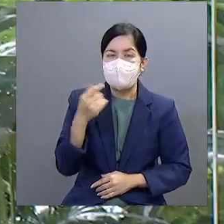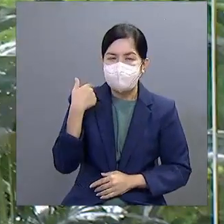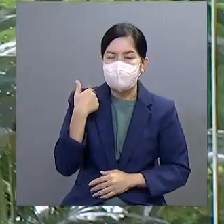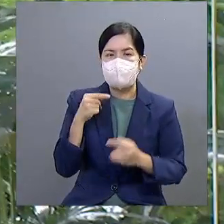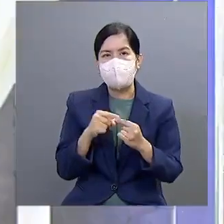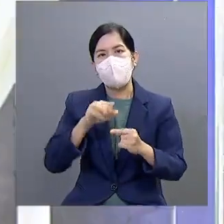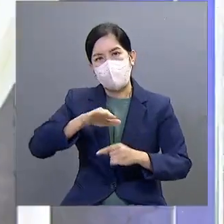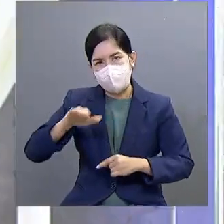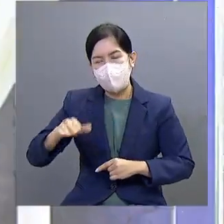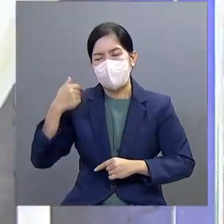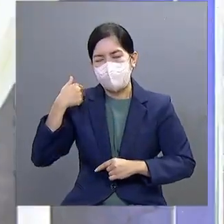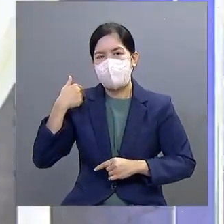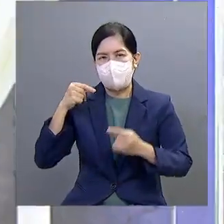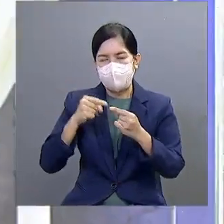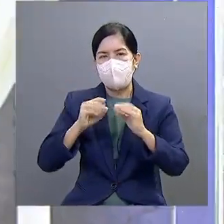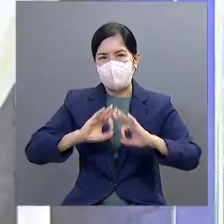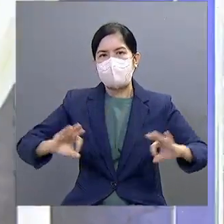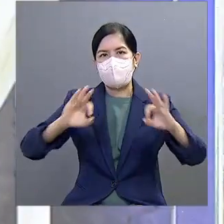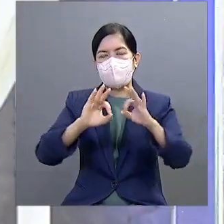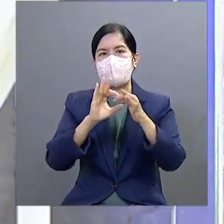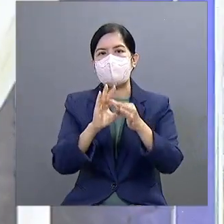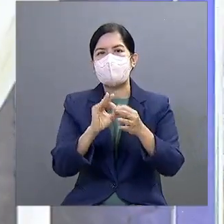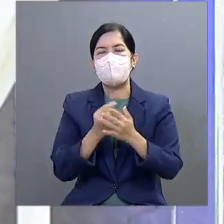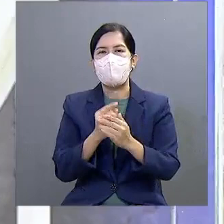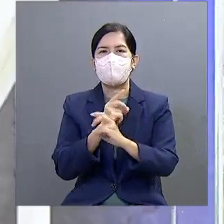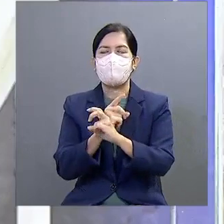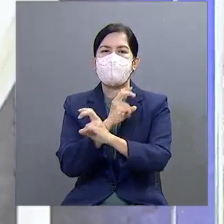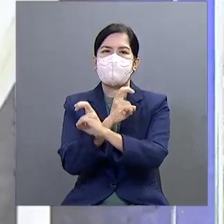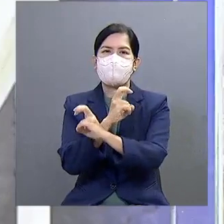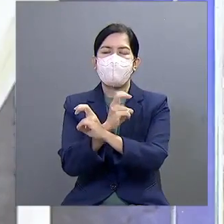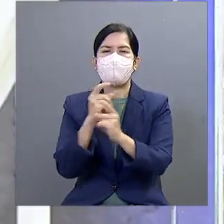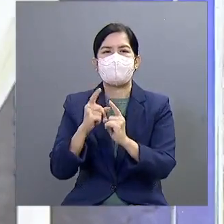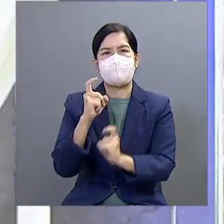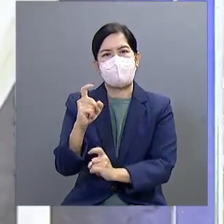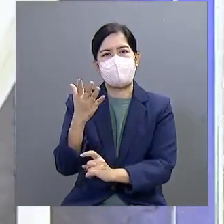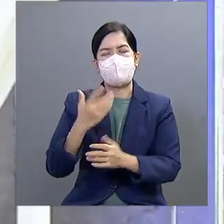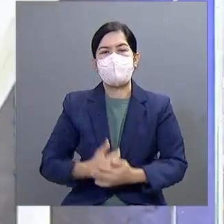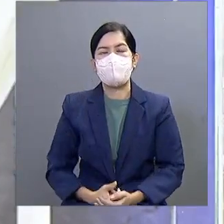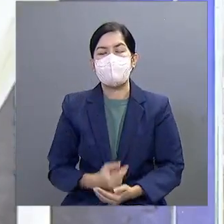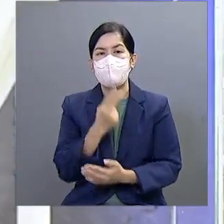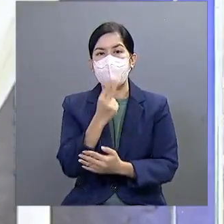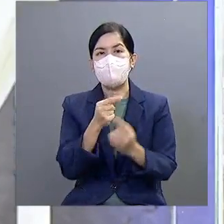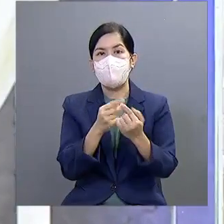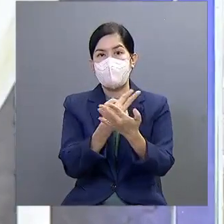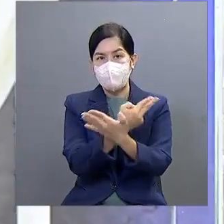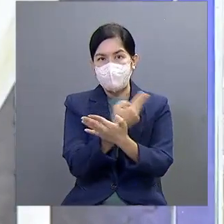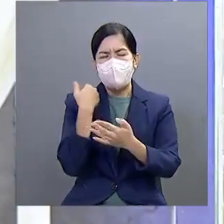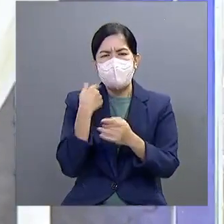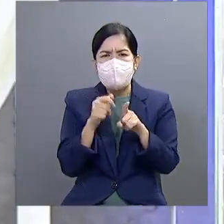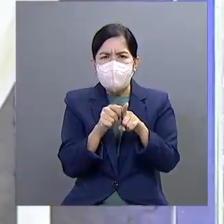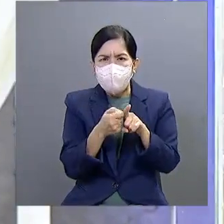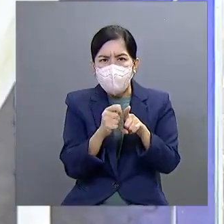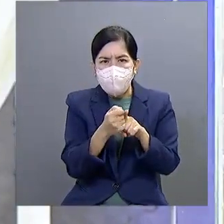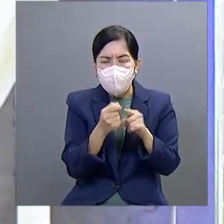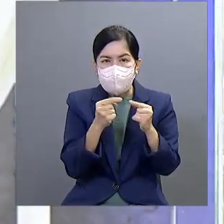ช่ ครับครับอ่ะชวนคุณผู้ชมไปที่โพธารามจังหวัดราชบุรีครับที่นั่นเนี่ยเขามีข้าวโพด8แถวบอกเป็นของดีของเมืองโพธาร